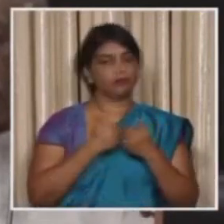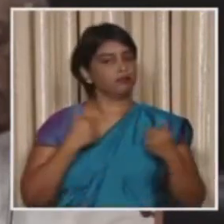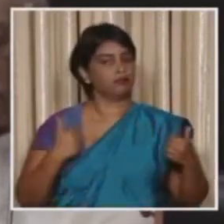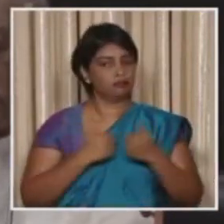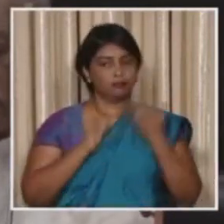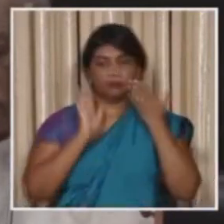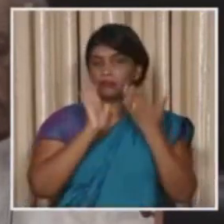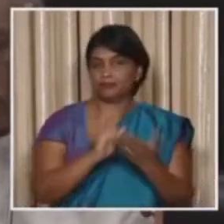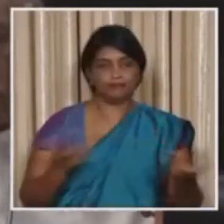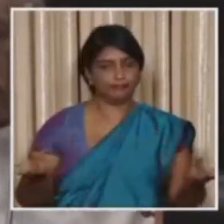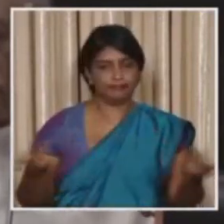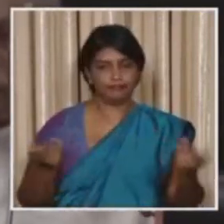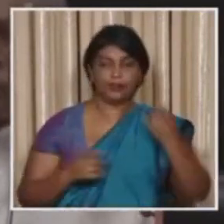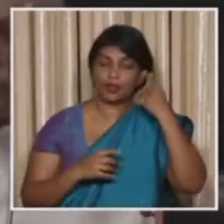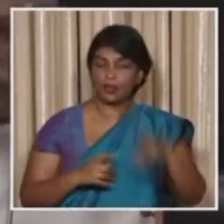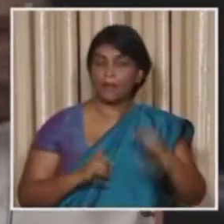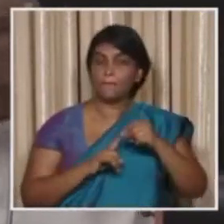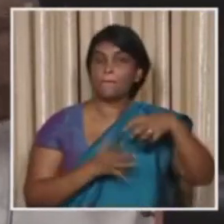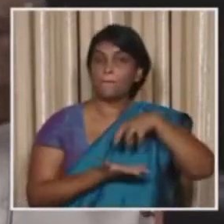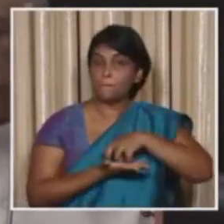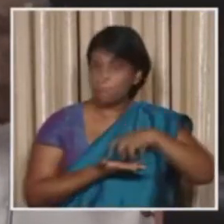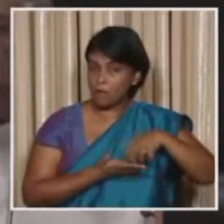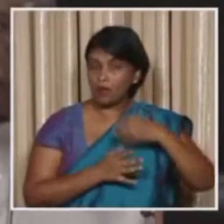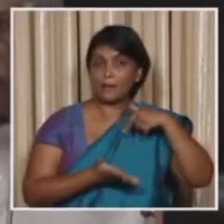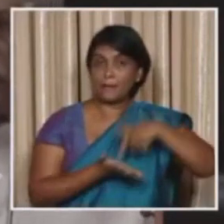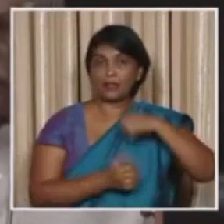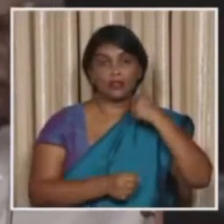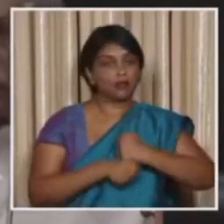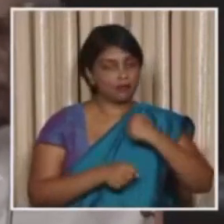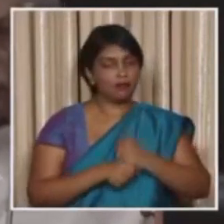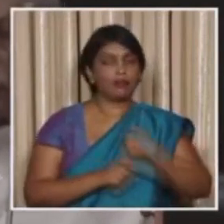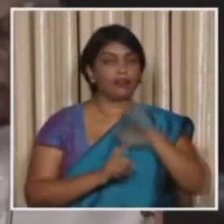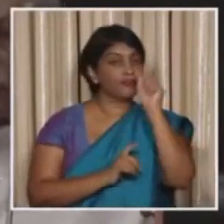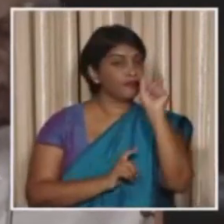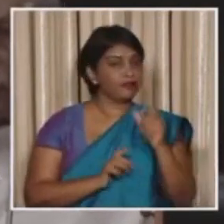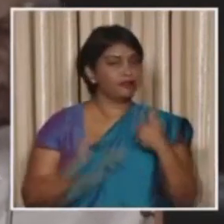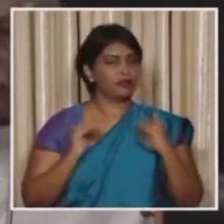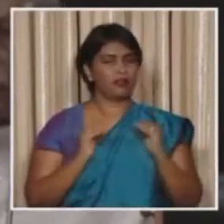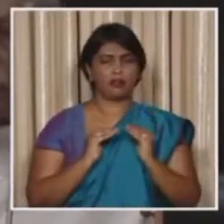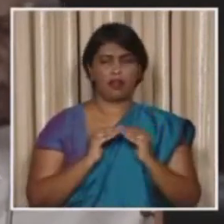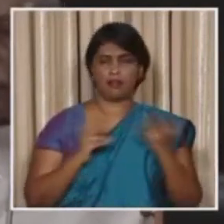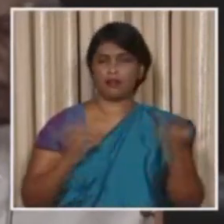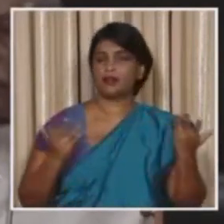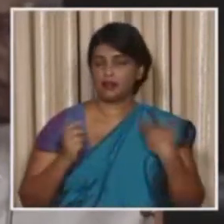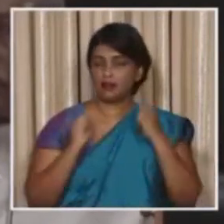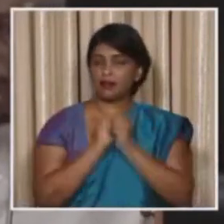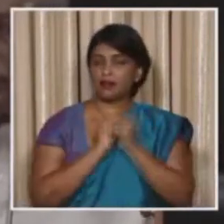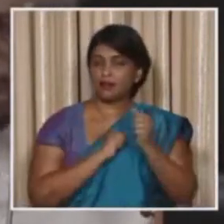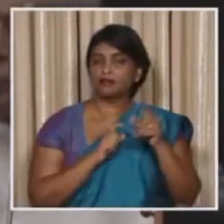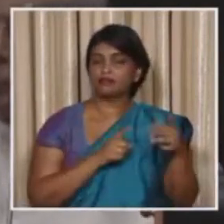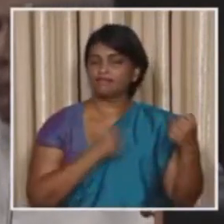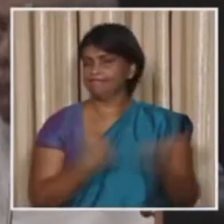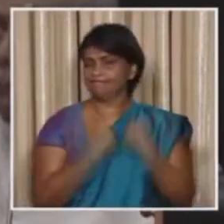පැහැදිලි කර දී නැහැ. ඒ නිසාම පළාත් සභාව සහ මධ්‍ය රජය අතර විෂයන් අතර ගැළපීමක් නැහැ. වැඩ කටයුතු කරද්දී